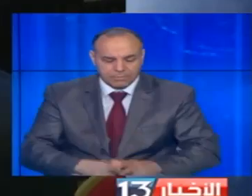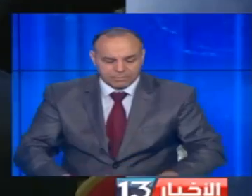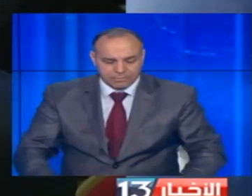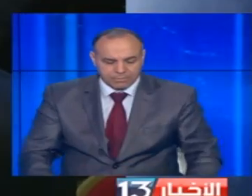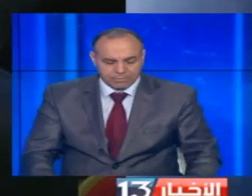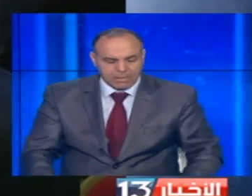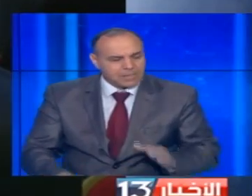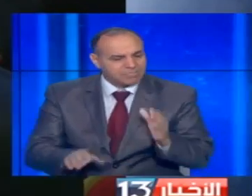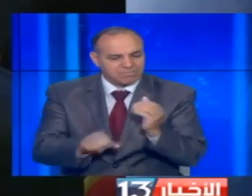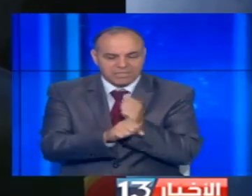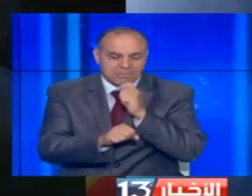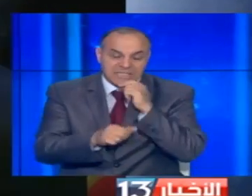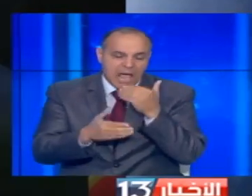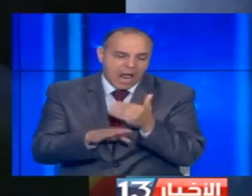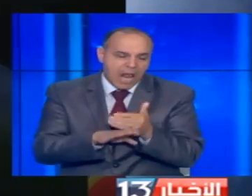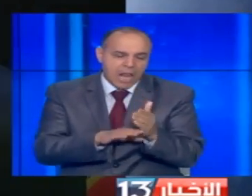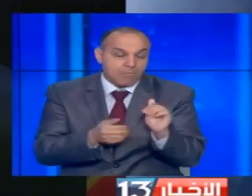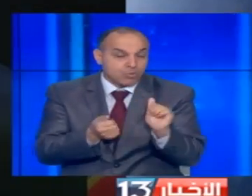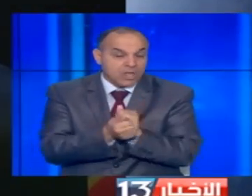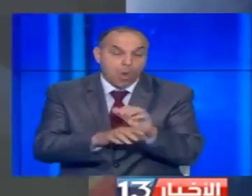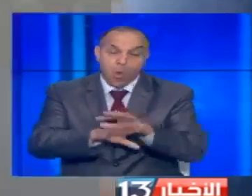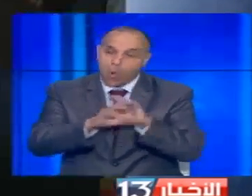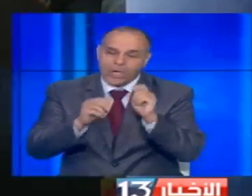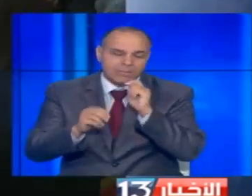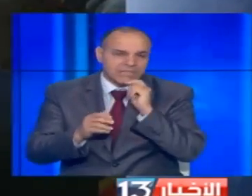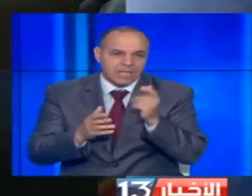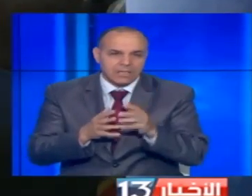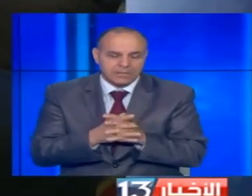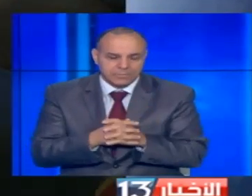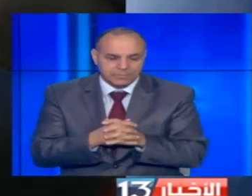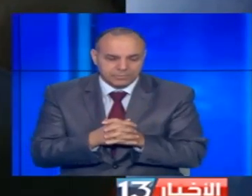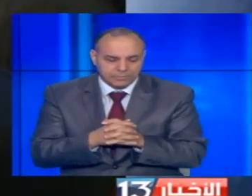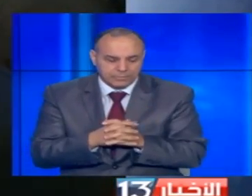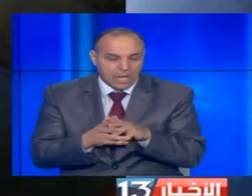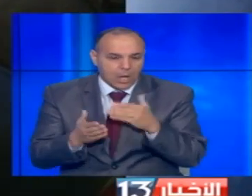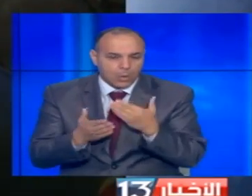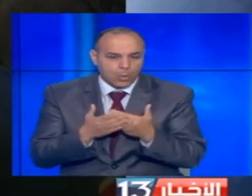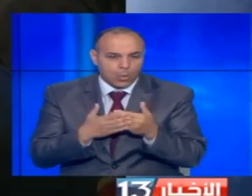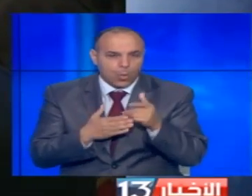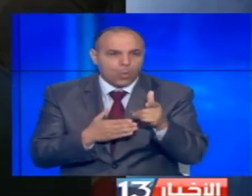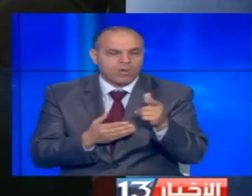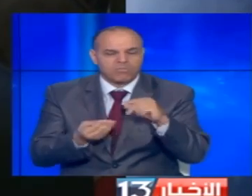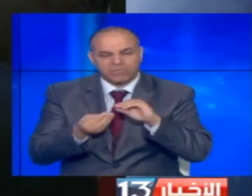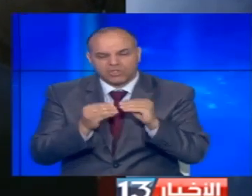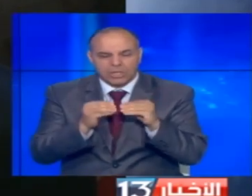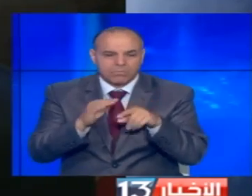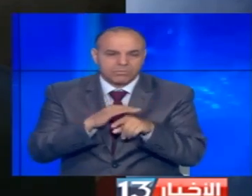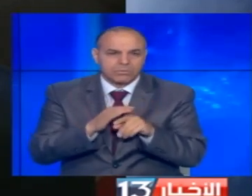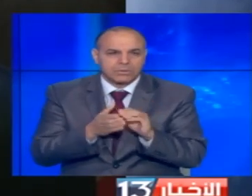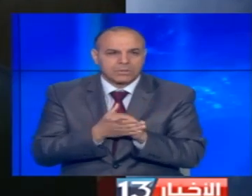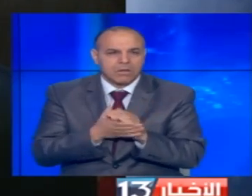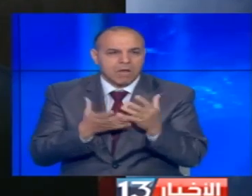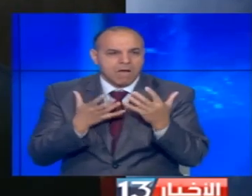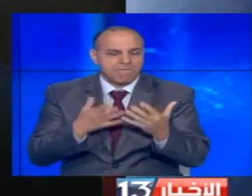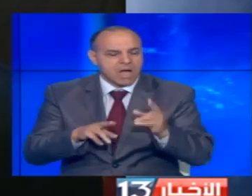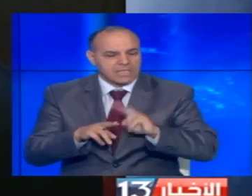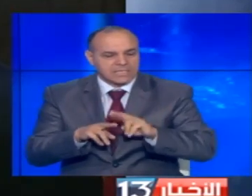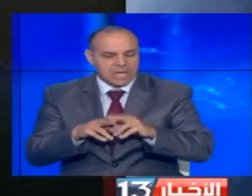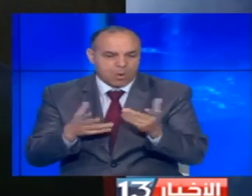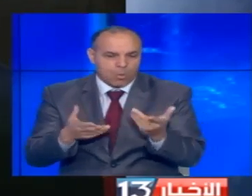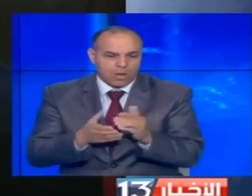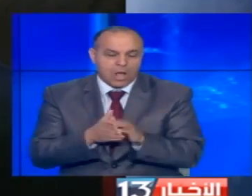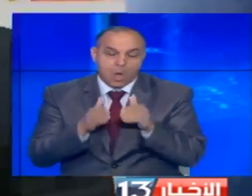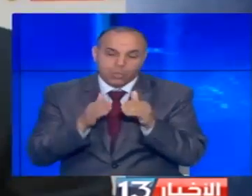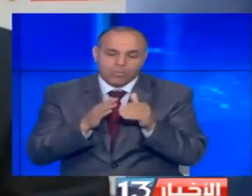لم تحقق حتى الان المصالحه الشامله بما يدل على وجود خلل يحتاج لاصلاح وهذا ما